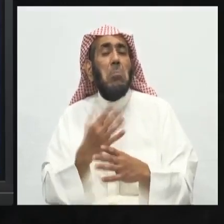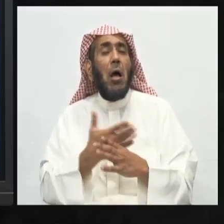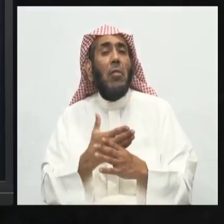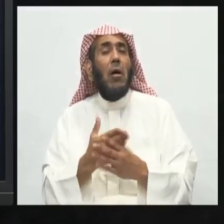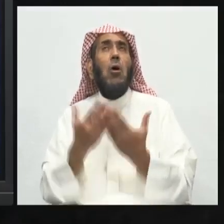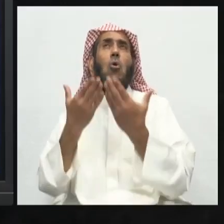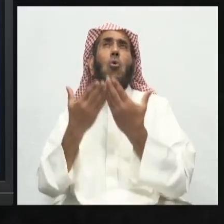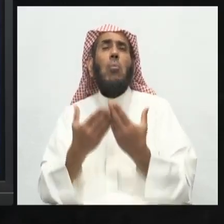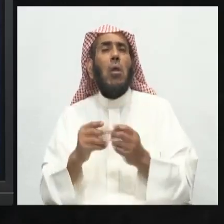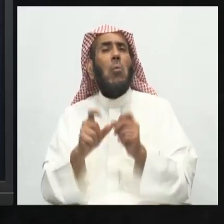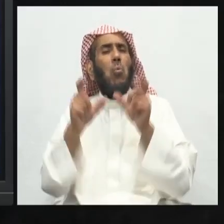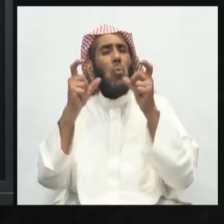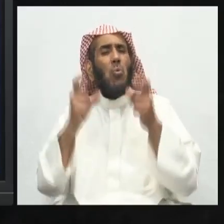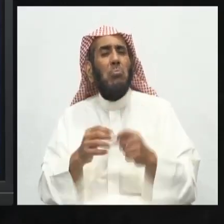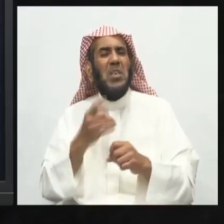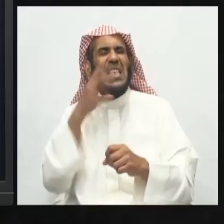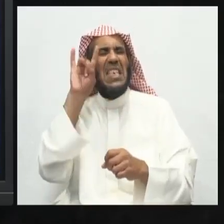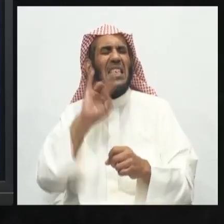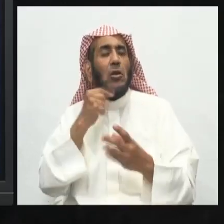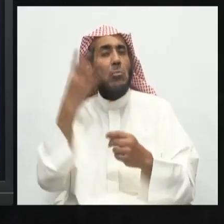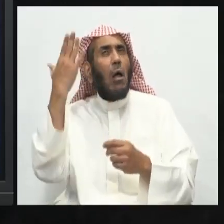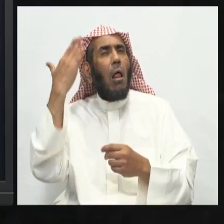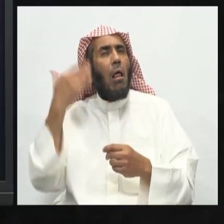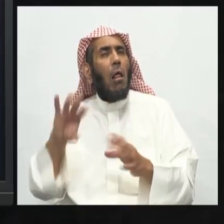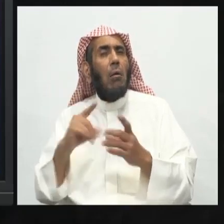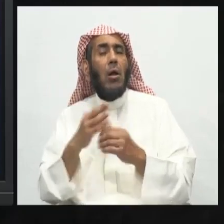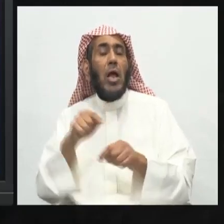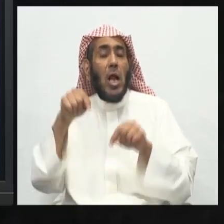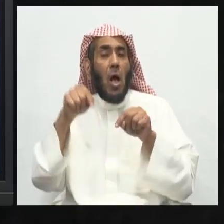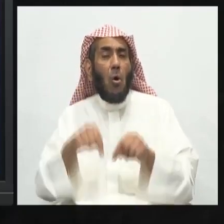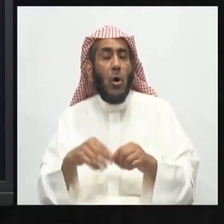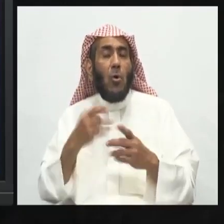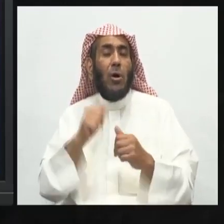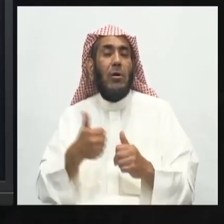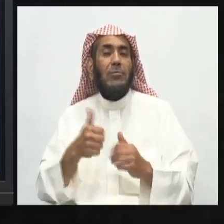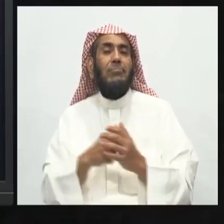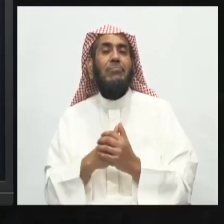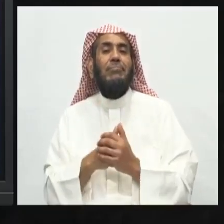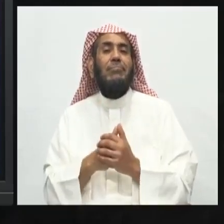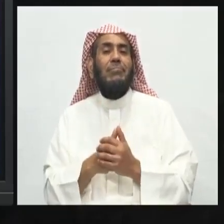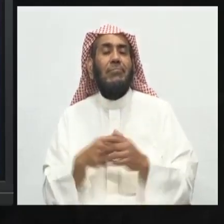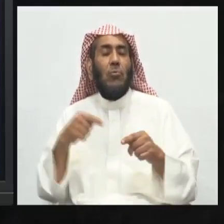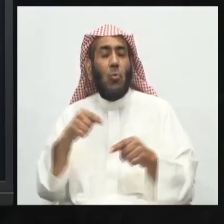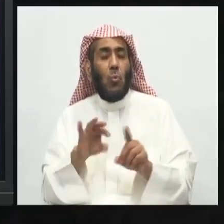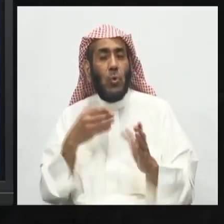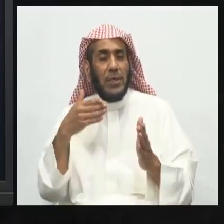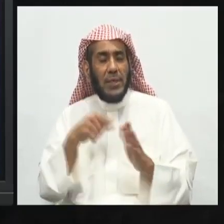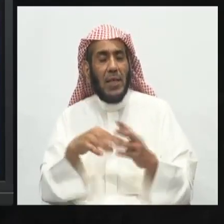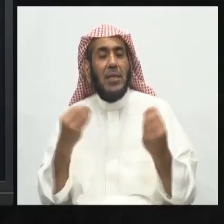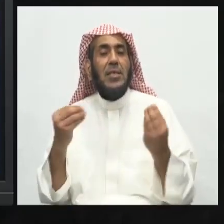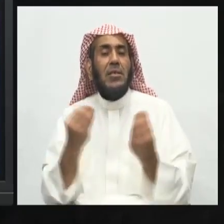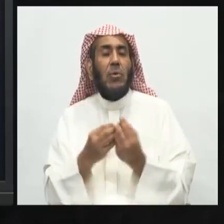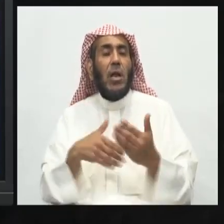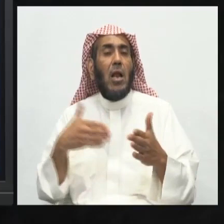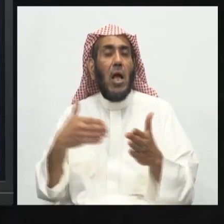سبحانه وتعالى من الشيطان الرجيم عند النسيان الى هنا ايها الرائعون والرائع نكون قد وصلنا سويا